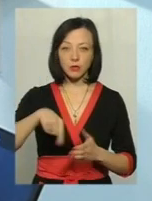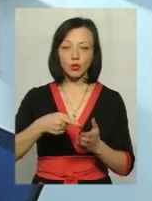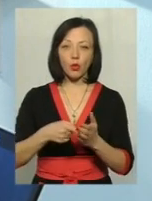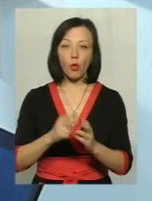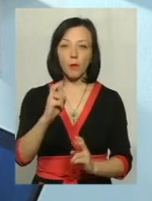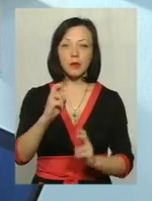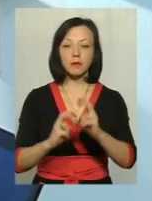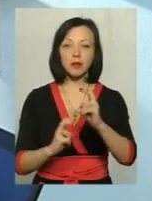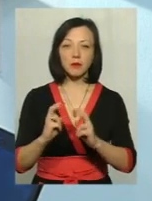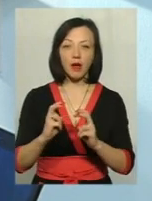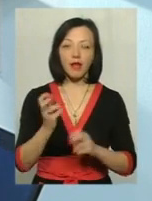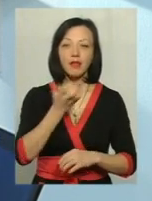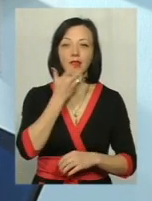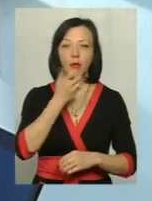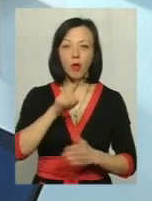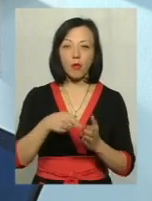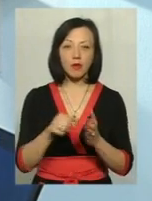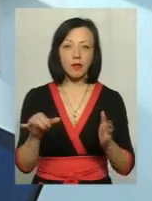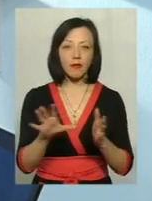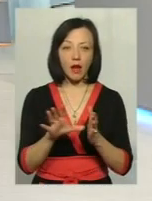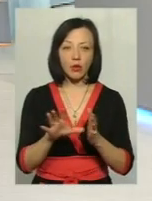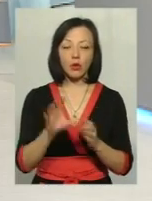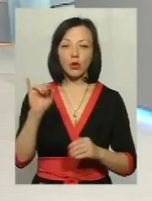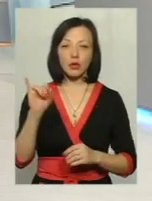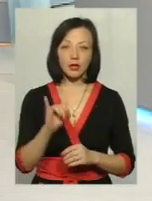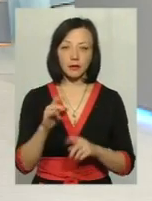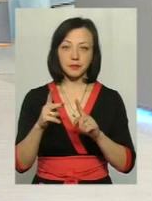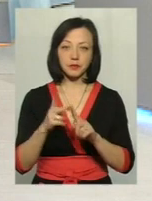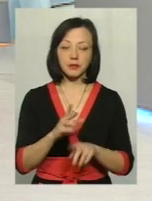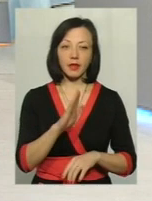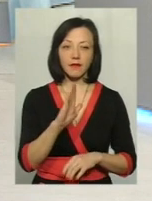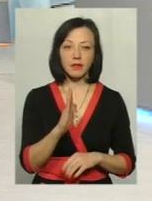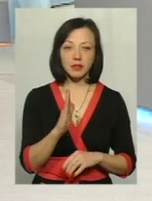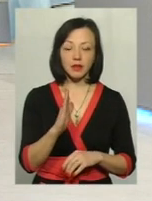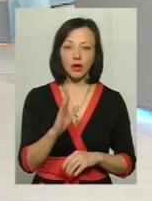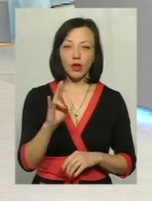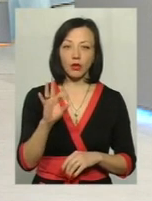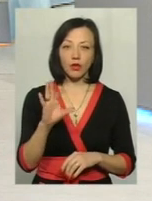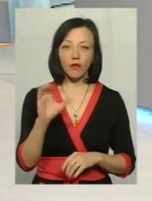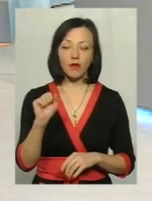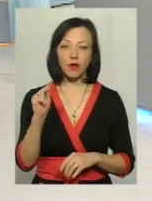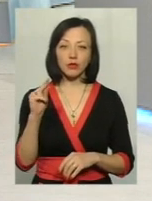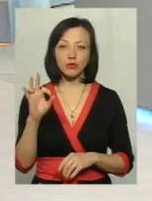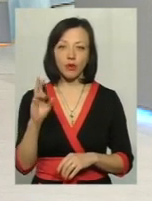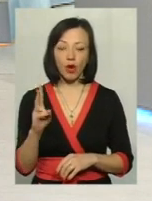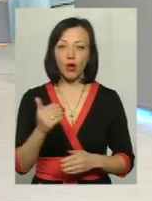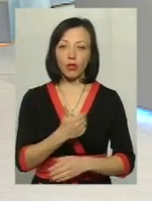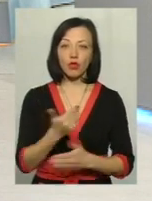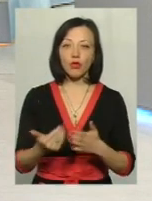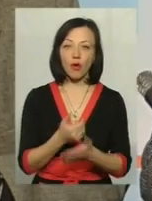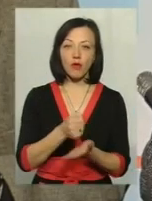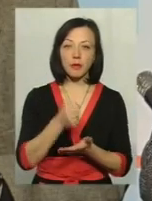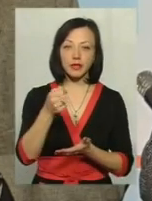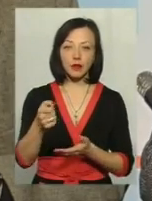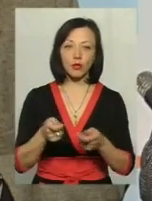комунального підприємства «Хмельницьтеплокомуненерго», та Василь Новачок, новопризначений